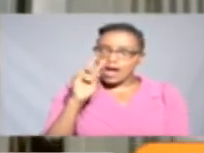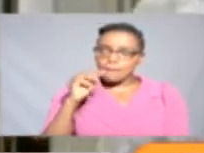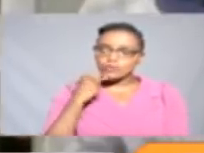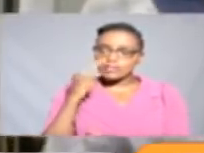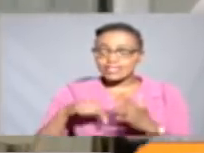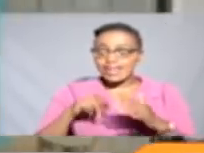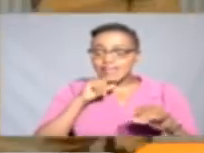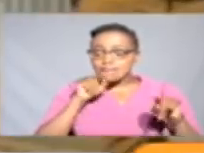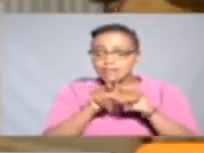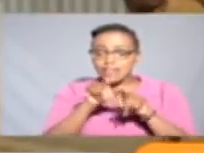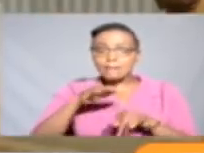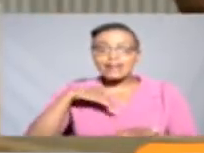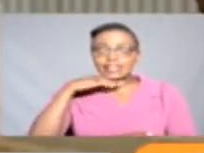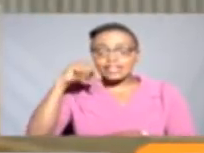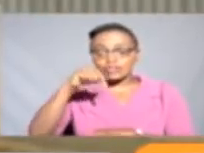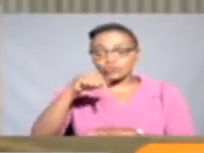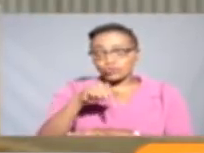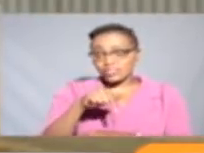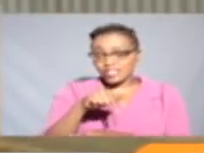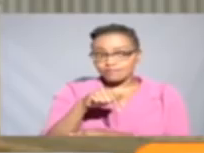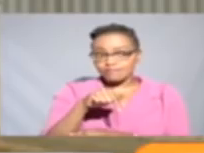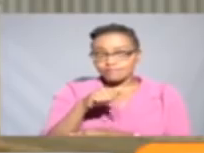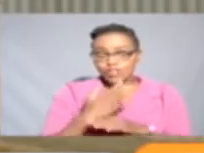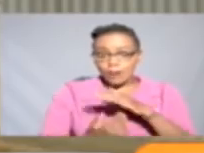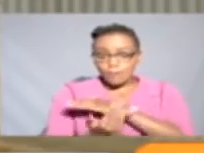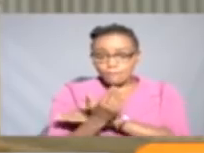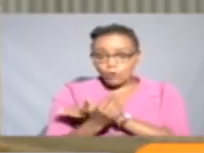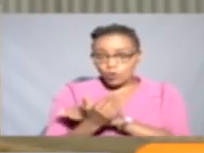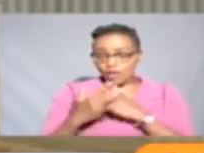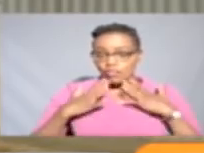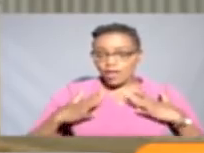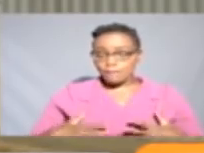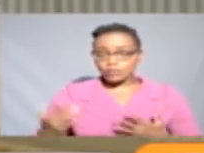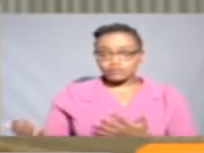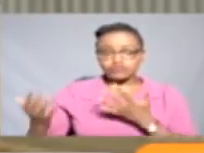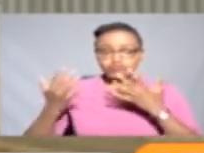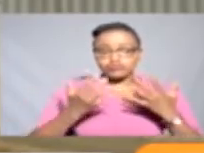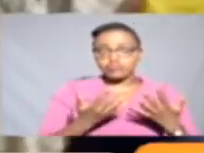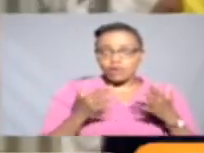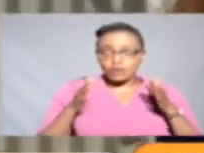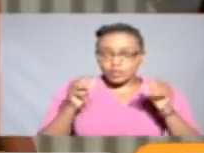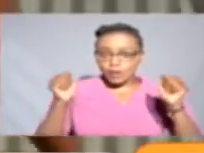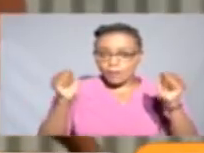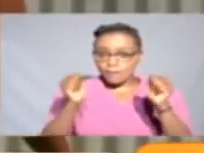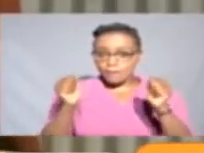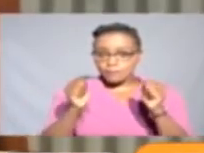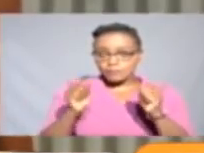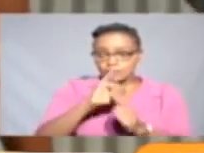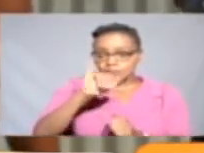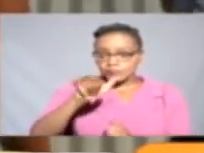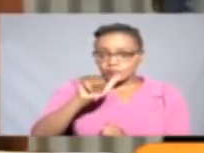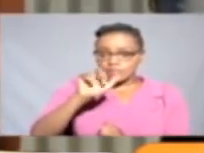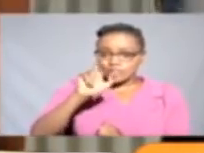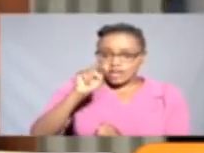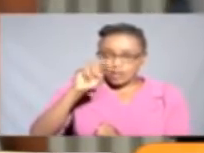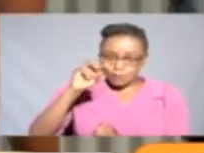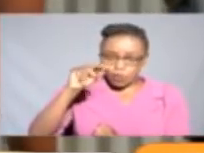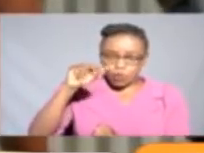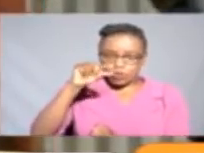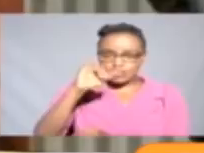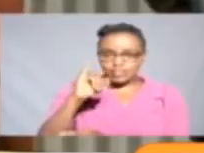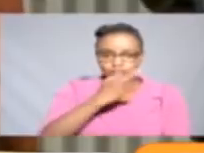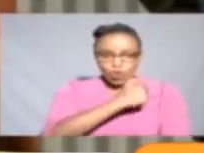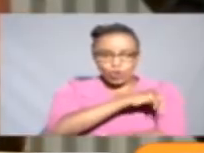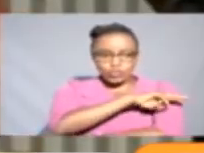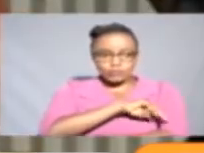kuwa nduguye amefariki leo asubuhi. Mwili wa mwenda zake ulipelekwa katika hifadhi ya maiti ya Jaramogi Oginga Odinga. Na alikuwa